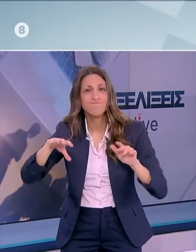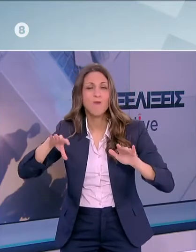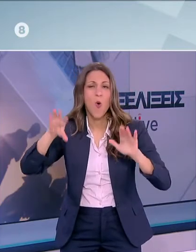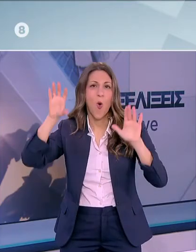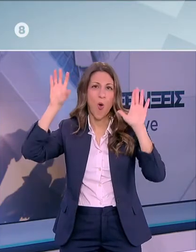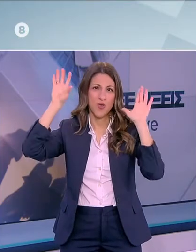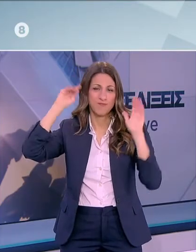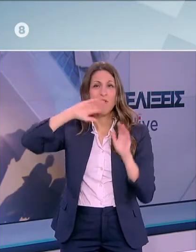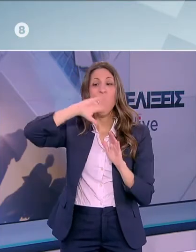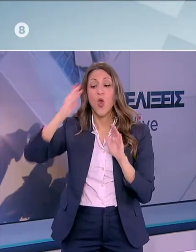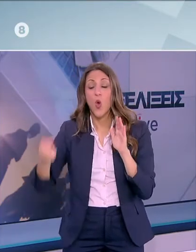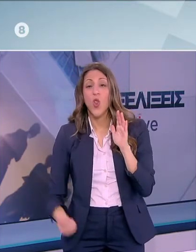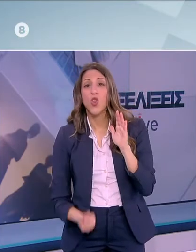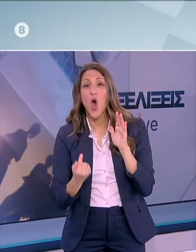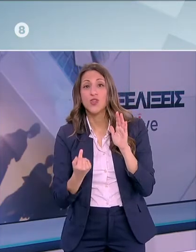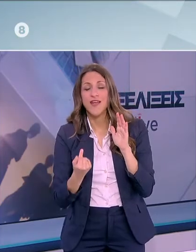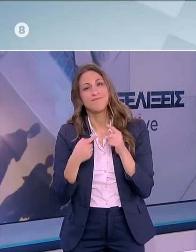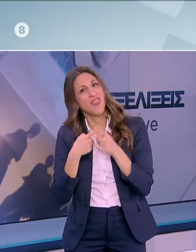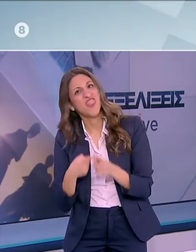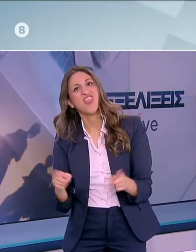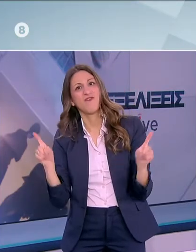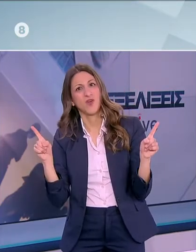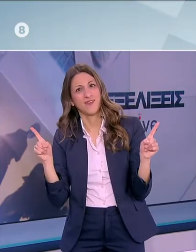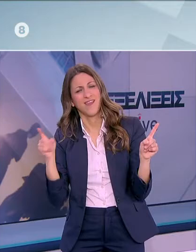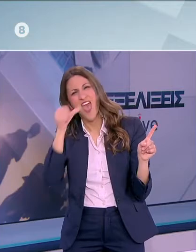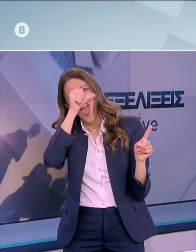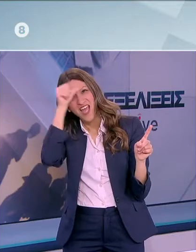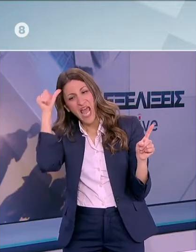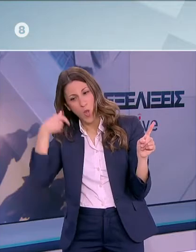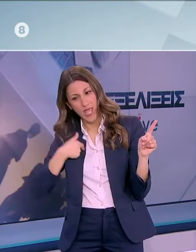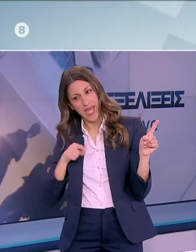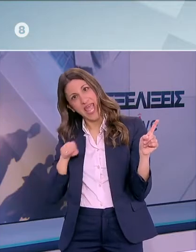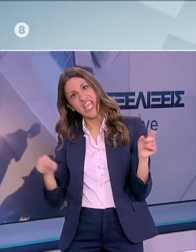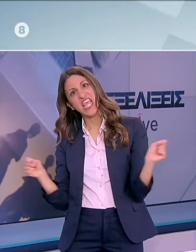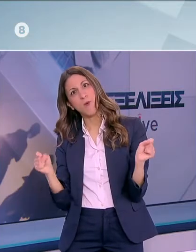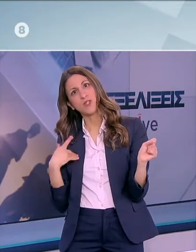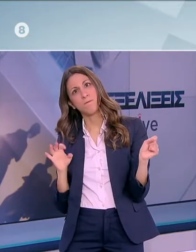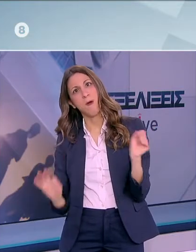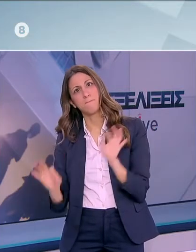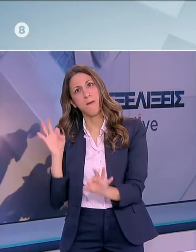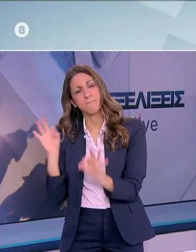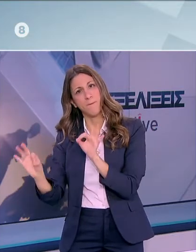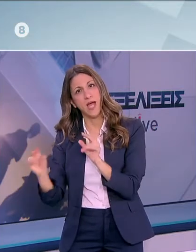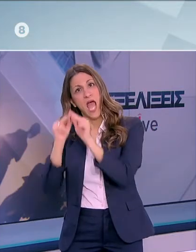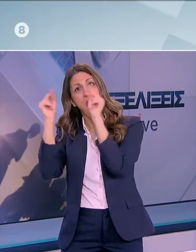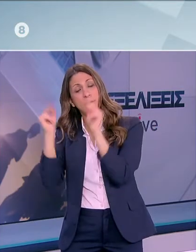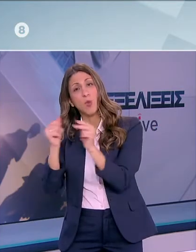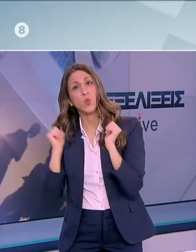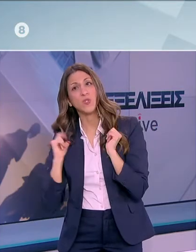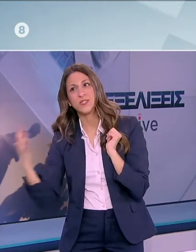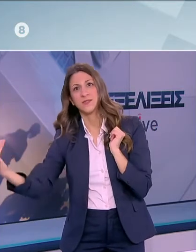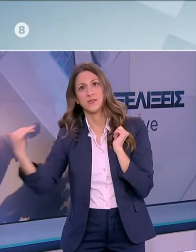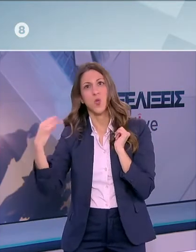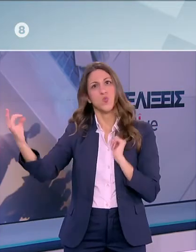πολύ σημαντικότερες την περίοδο του καλοκαιριού για μας, αλλά χειμώνα για αυτούς. Και έχουμε στο παρελθόν ζήσει και εισαγόμενα